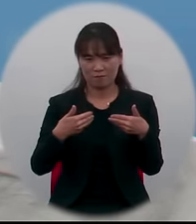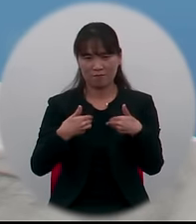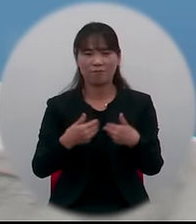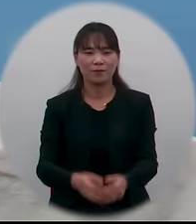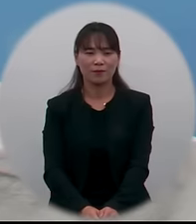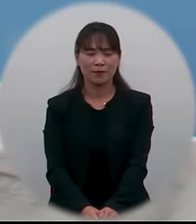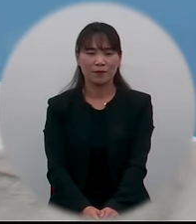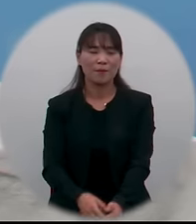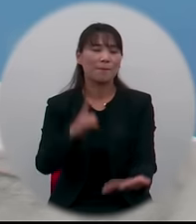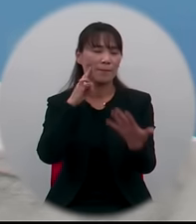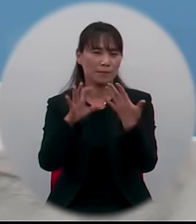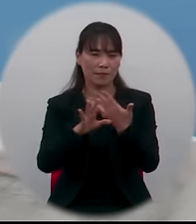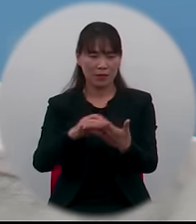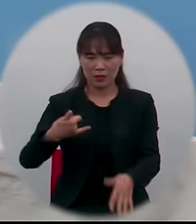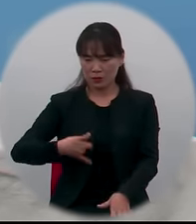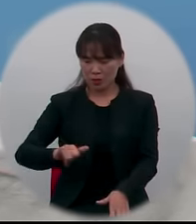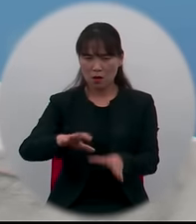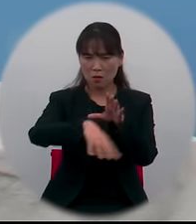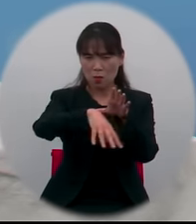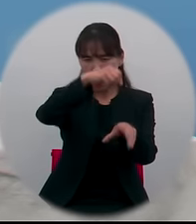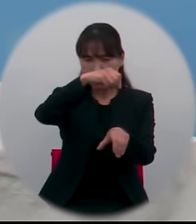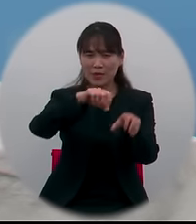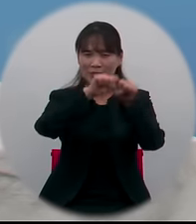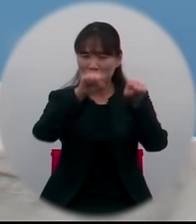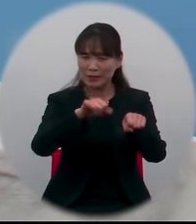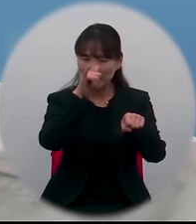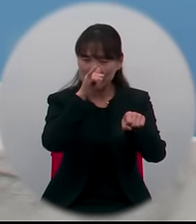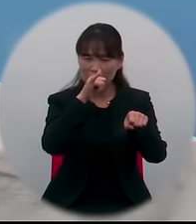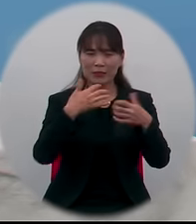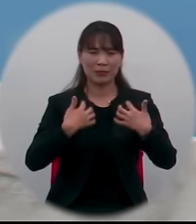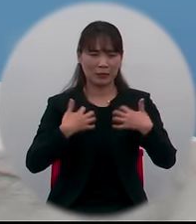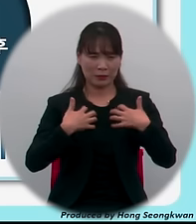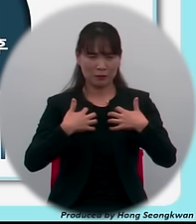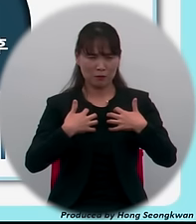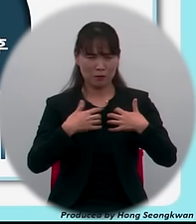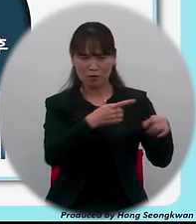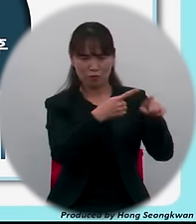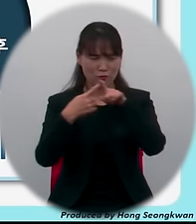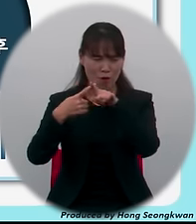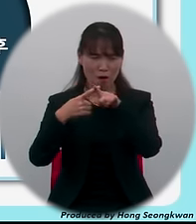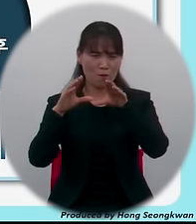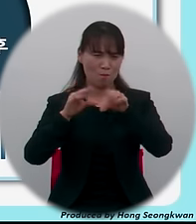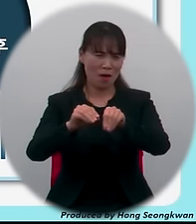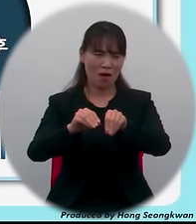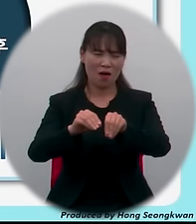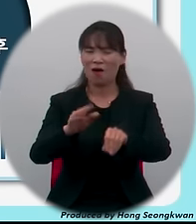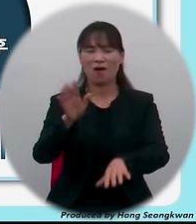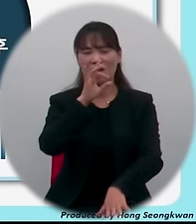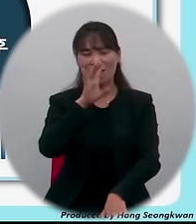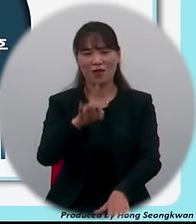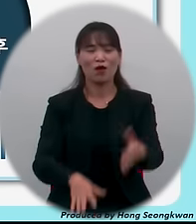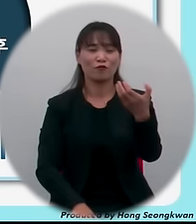좀 확인해 보시는게 매우 중요하다라고 할 수 있겠죠 자 만약에 자녀가 뽑기 시스템이 있는 게임을 하고 있어요